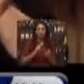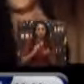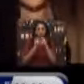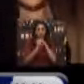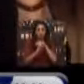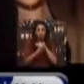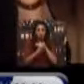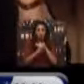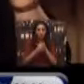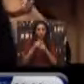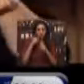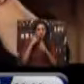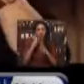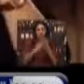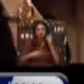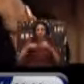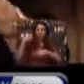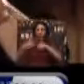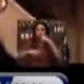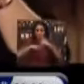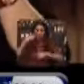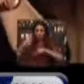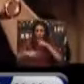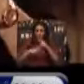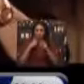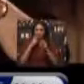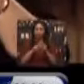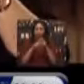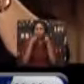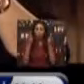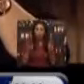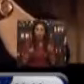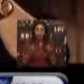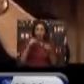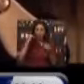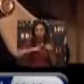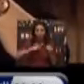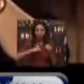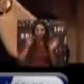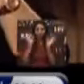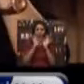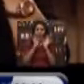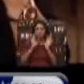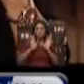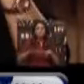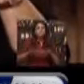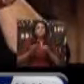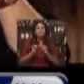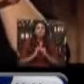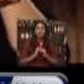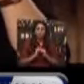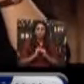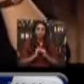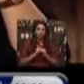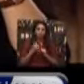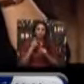ما بتتغيرش. مجتمع بيغير حاجات كتير من جيل لجيل من قرن